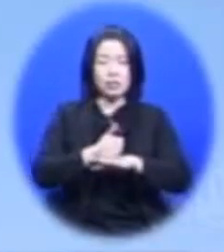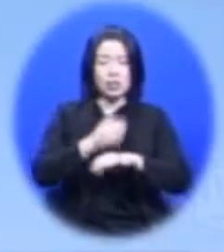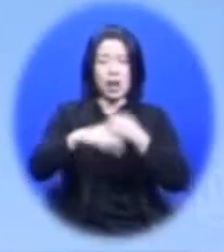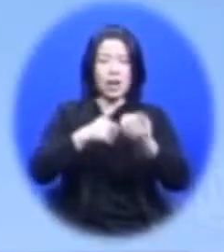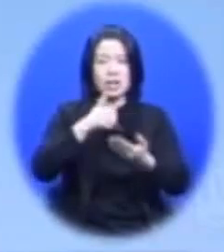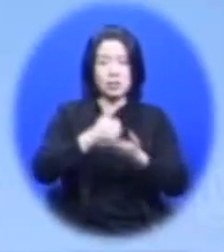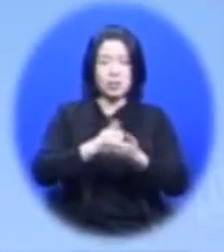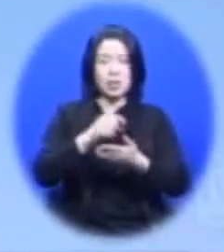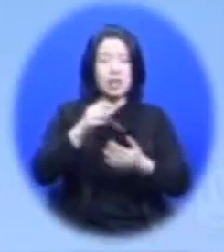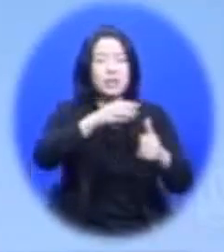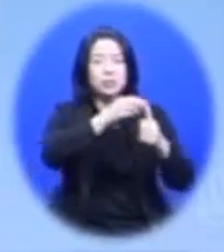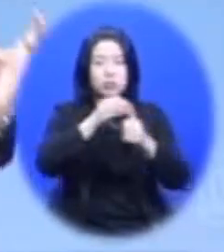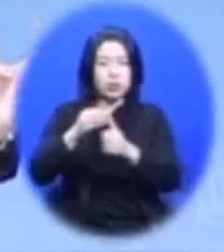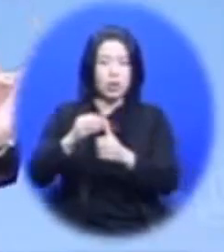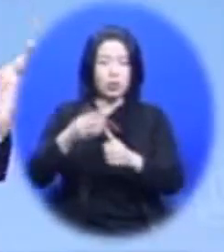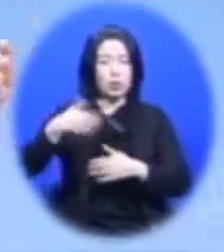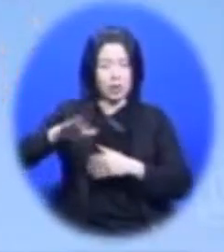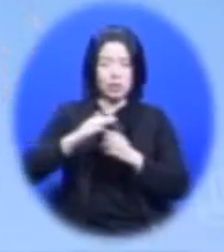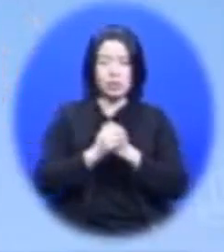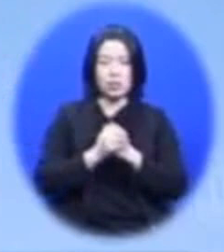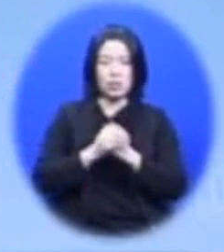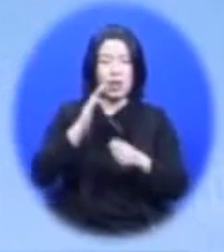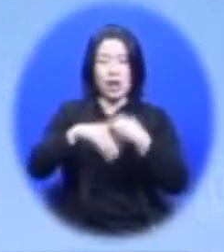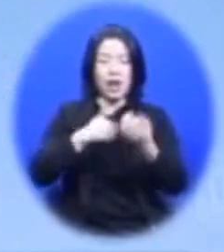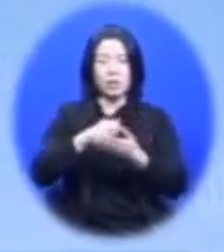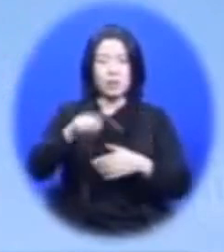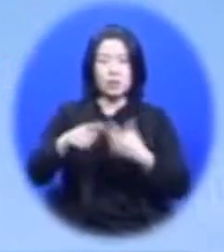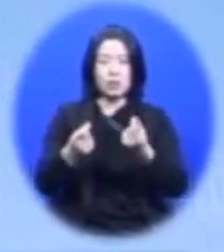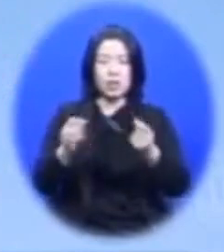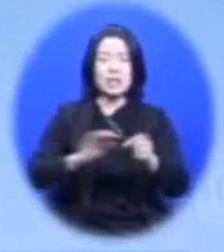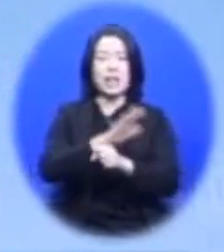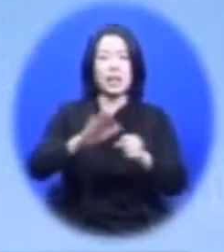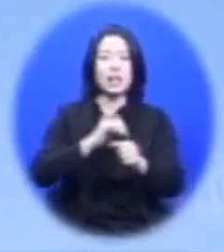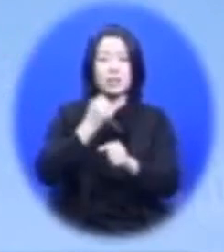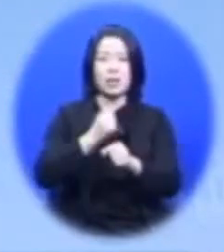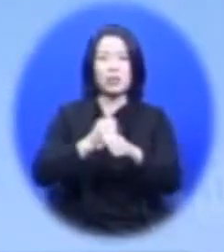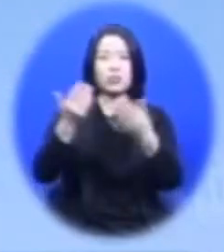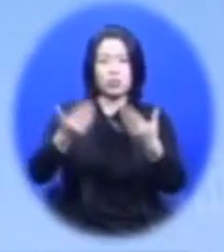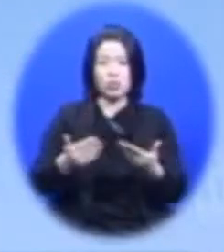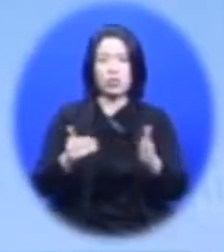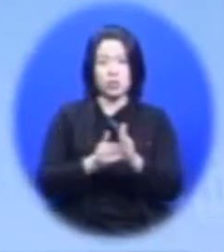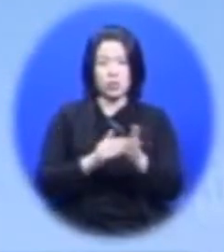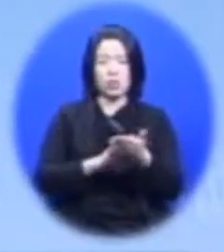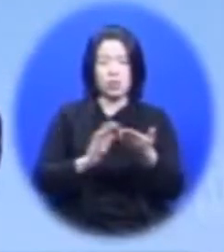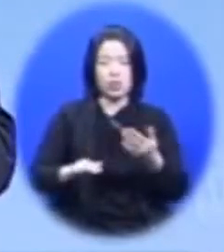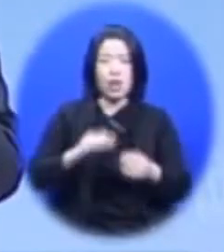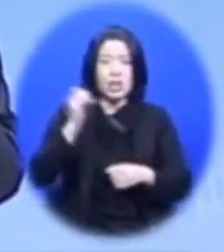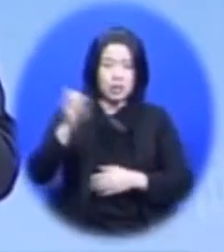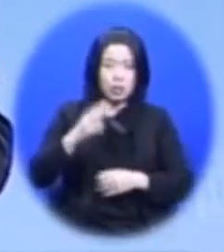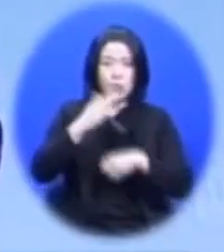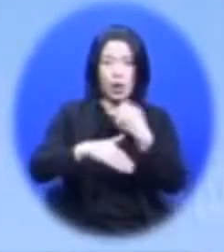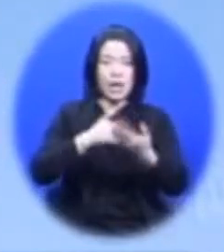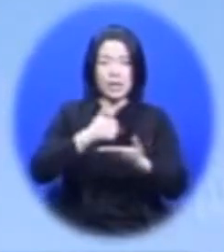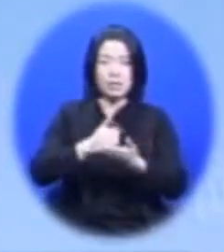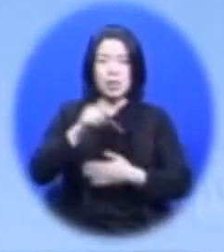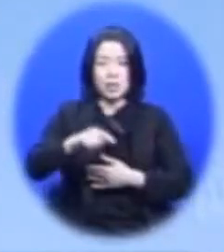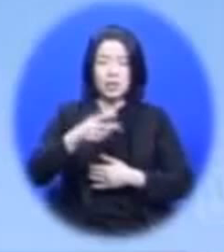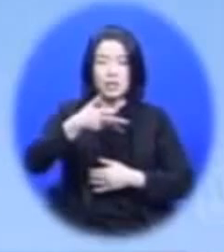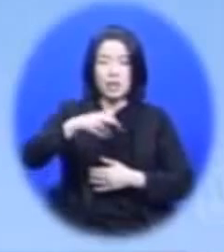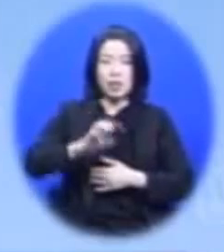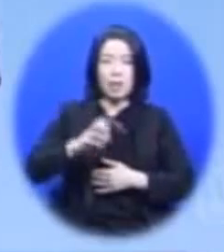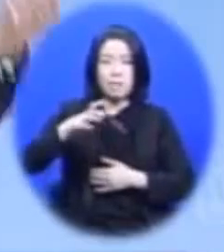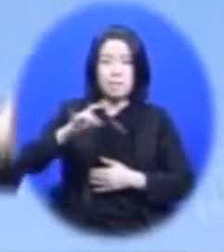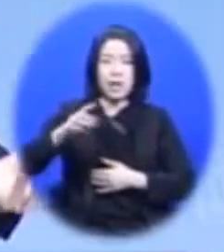가셨어요. 결국은 하나님이 그렇게 사랑하게 하셨어요. 그리고 하나님이 그 컴패션을